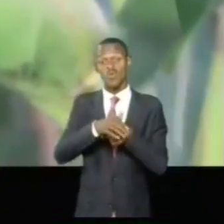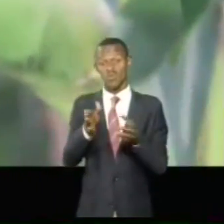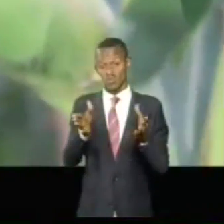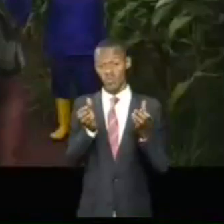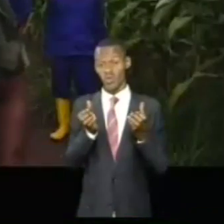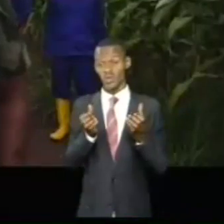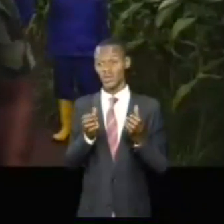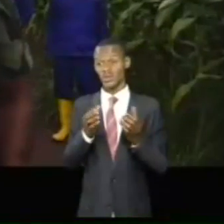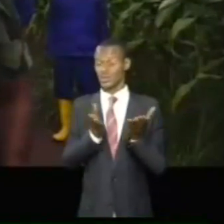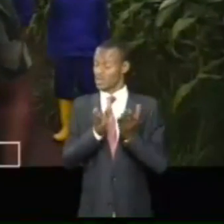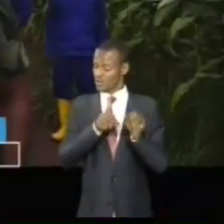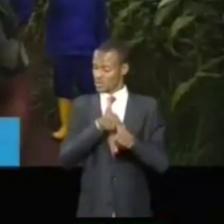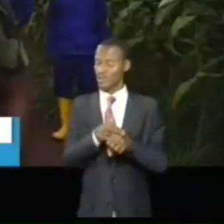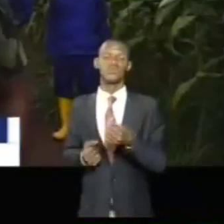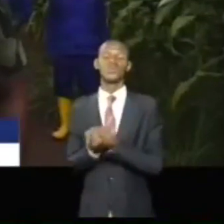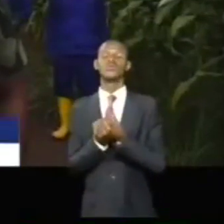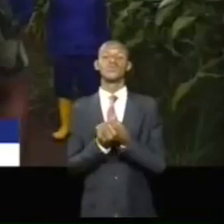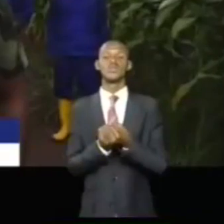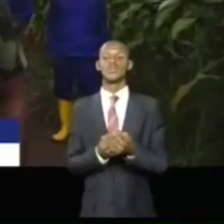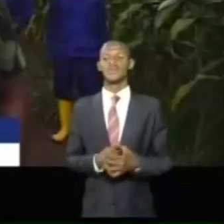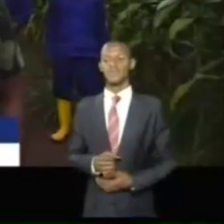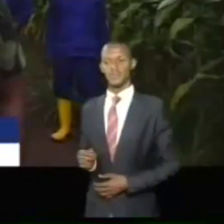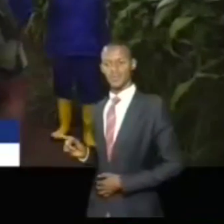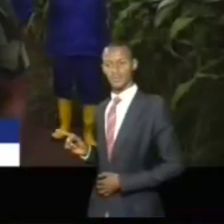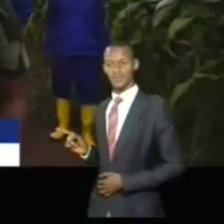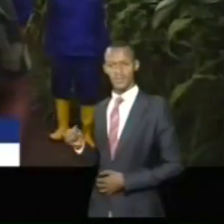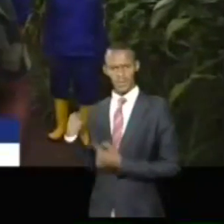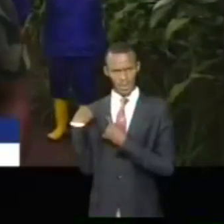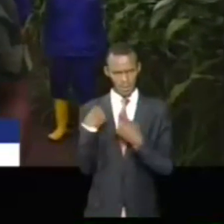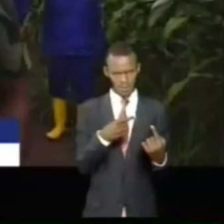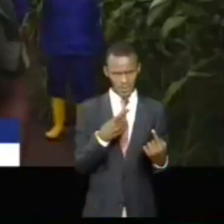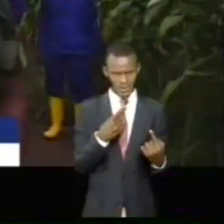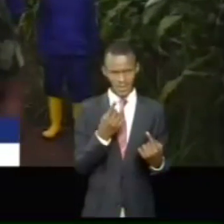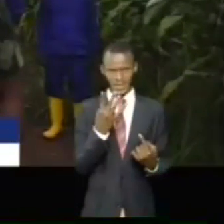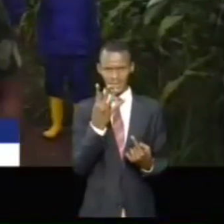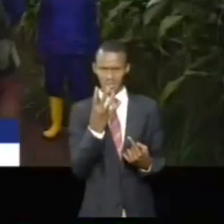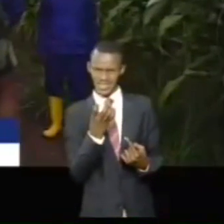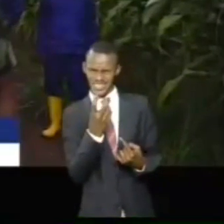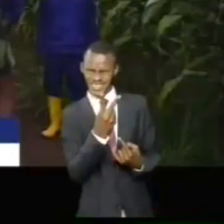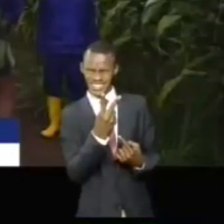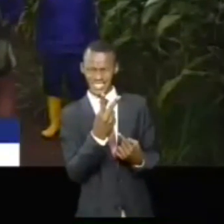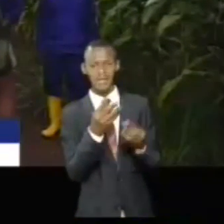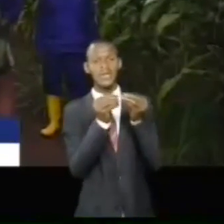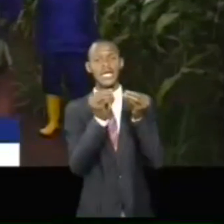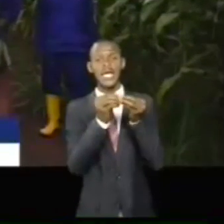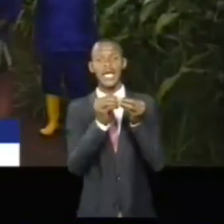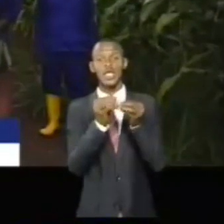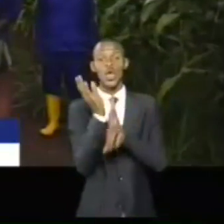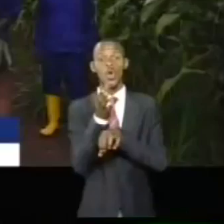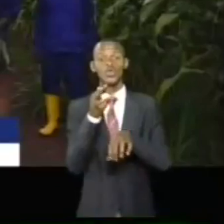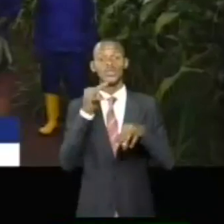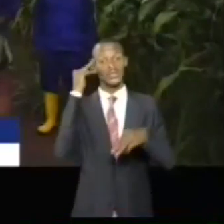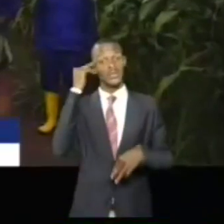la 42e réunion du Conseil des ministres, présidé par le commandant suprême, chef de l'État, les instructions claires ont été données